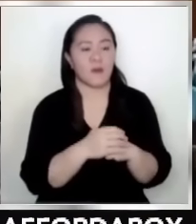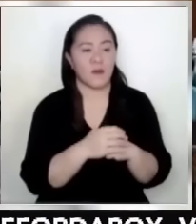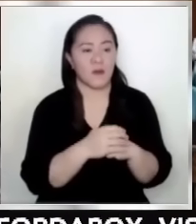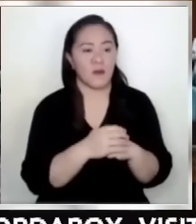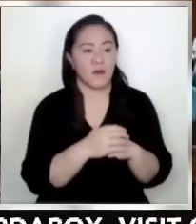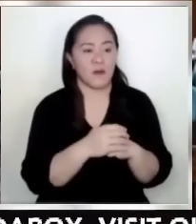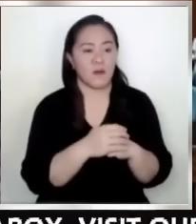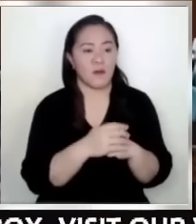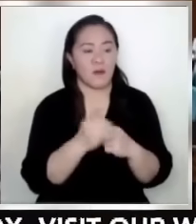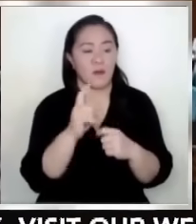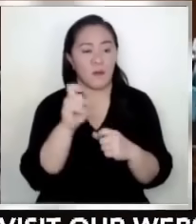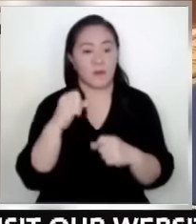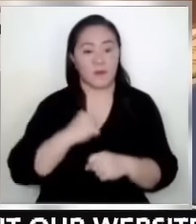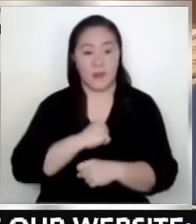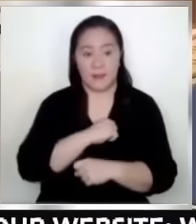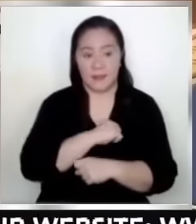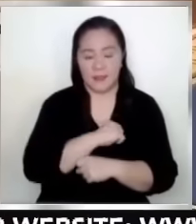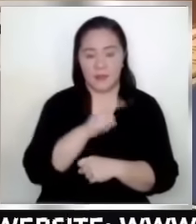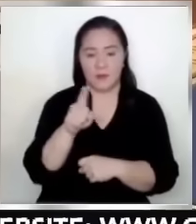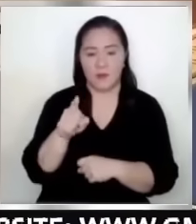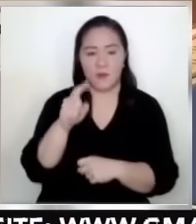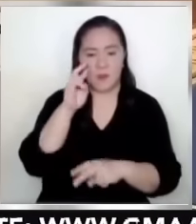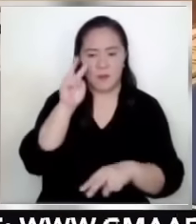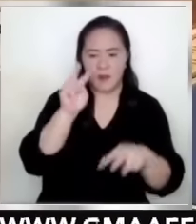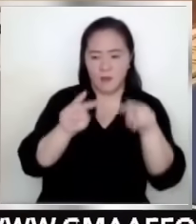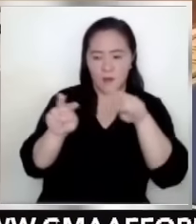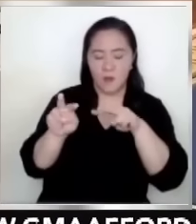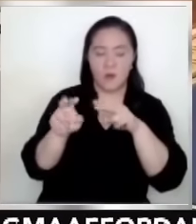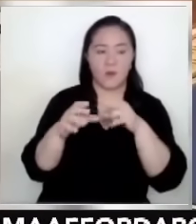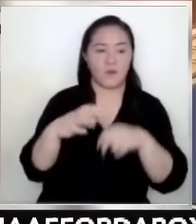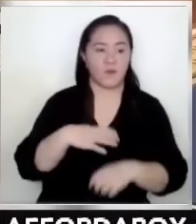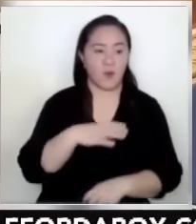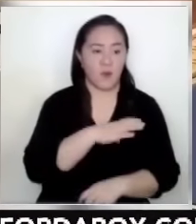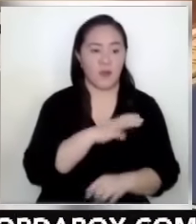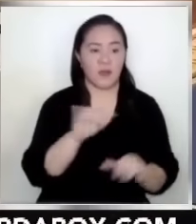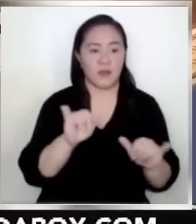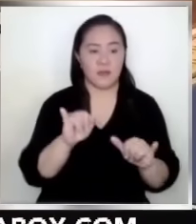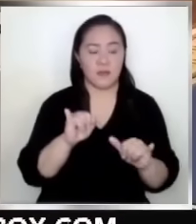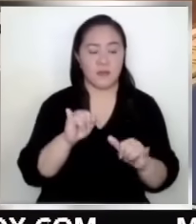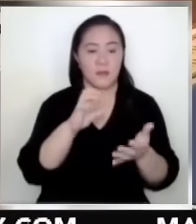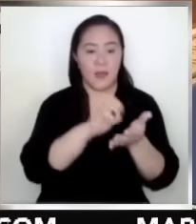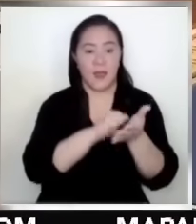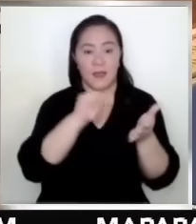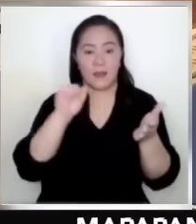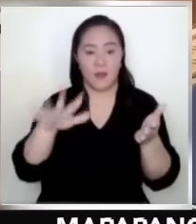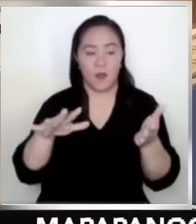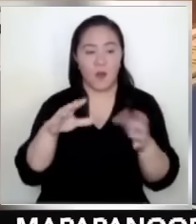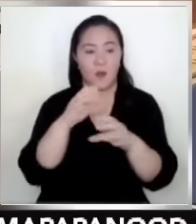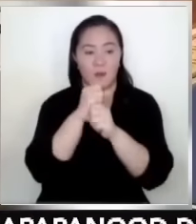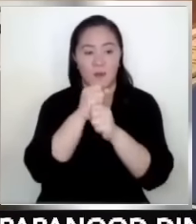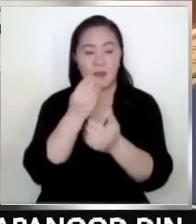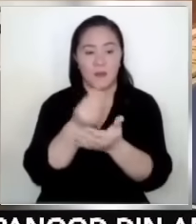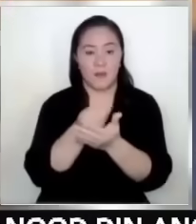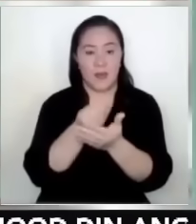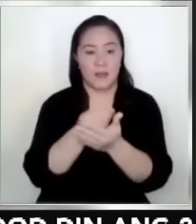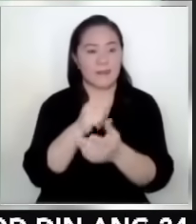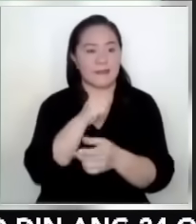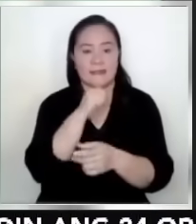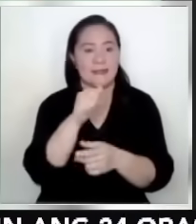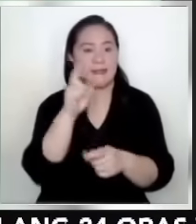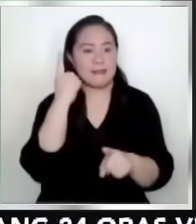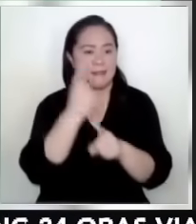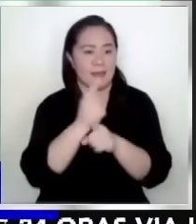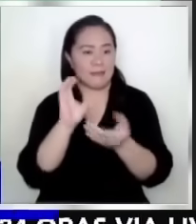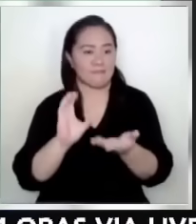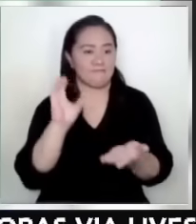ng minorya ng Kamara para matiyak na matatanggalan nga ng confidential fund ang mga hindi raw dapat mabigyan.